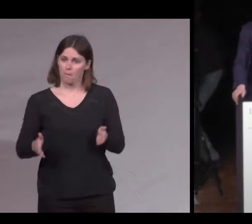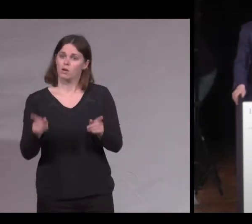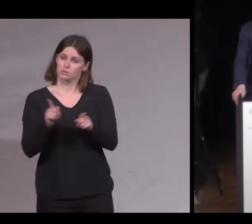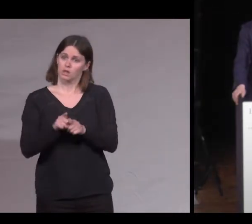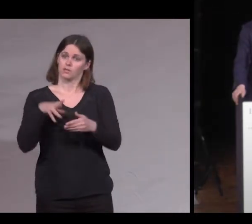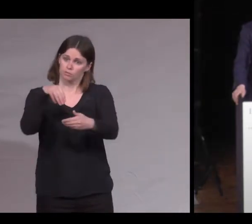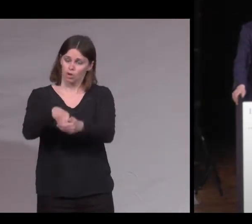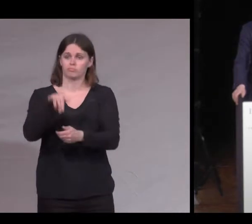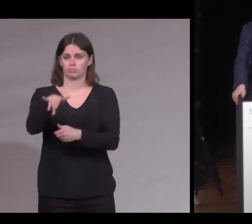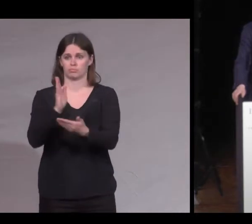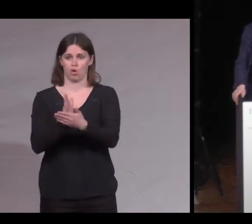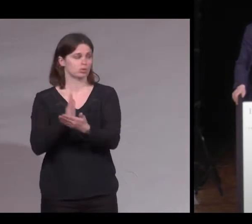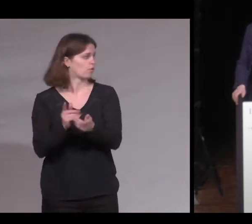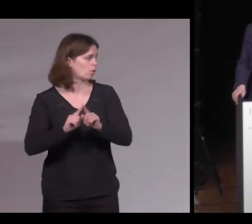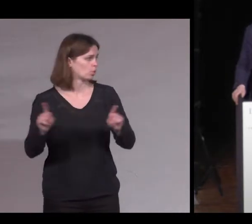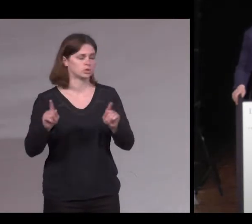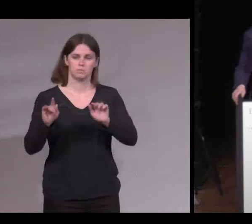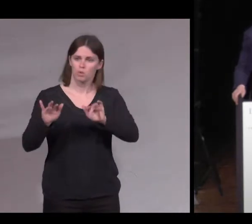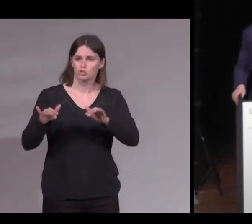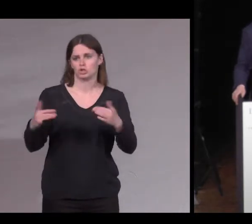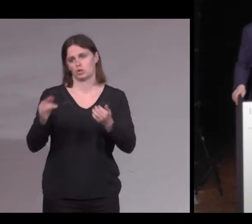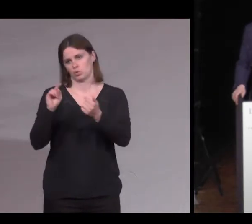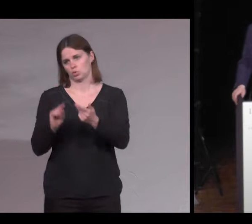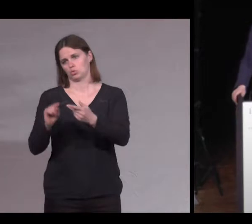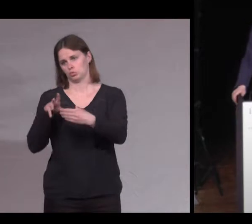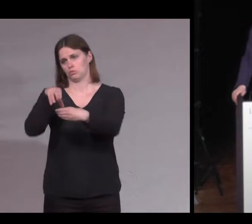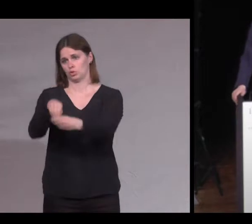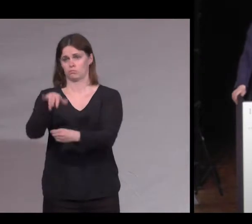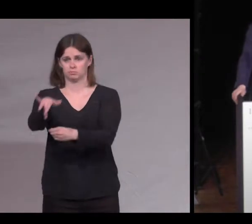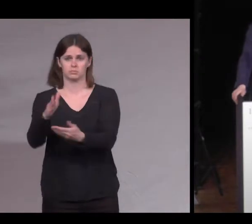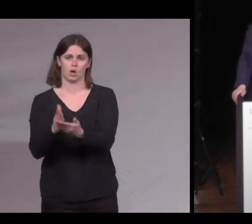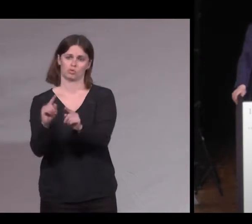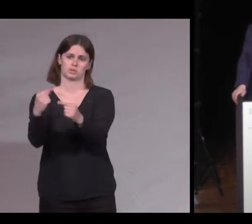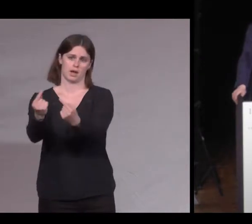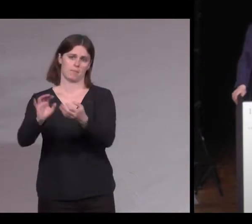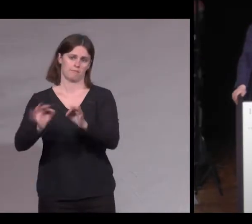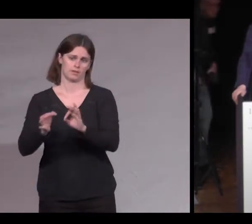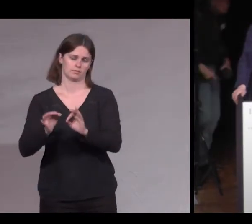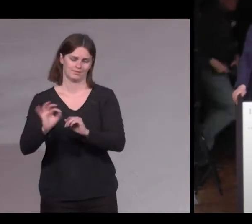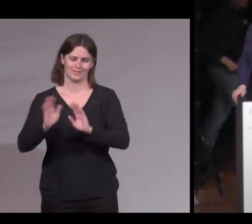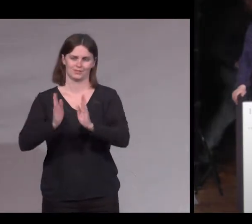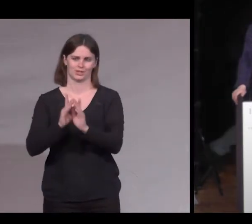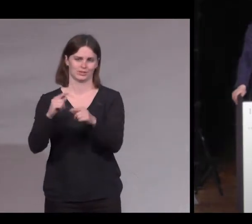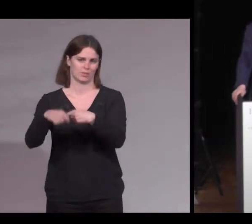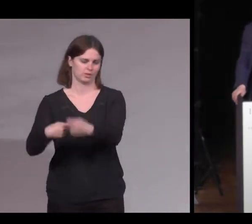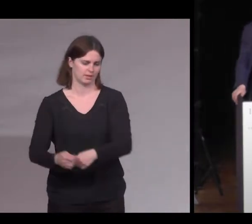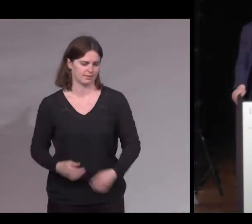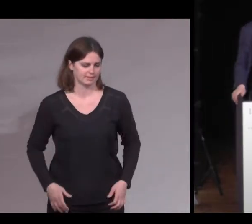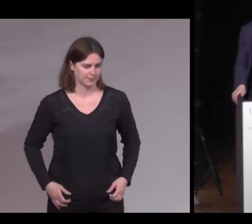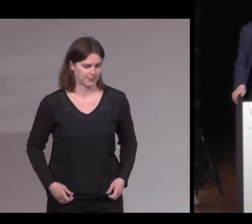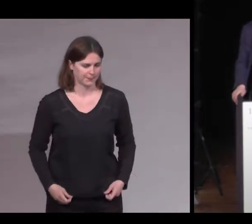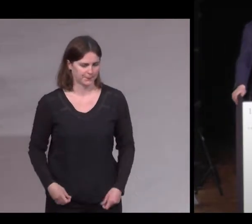vyhodnocení robotických technologií, navrhli různé exoskeletony pro pohybové končetiny, já jsem si tady